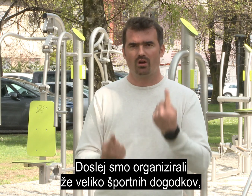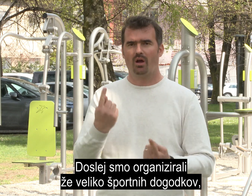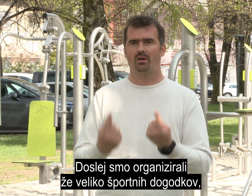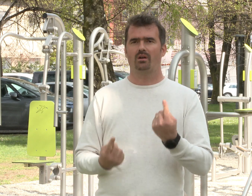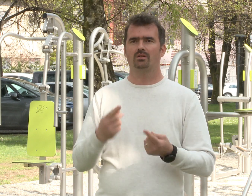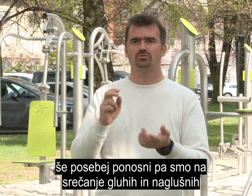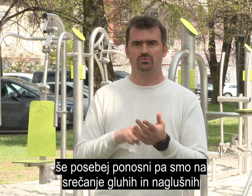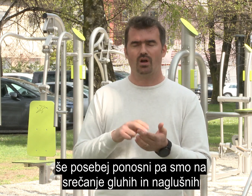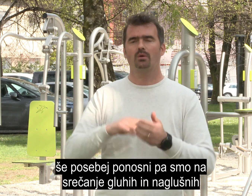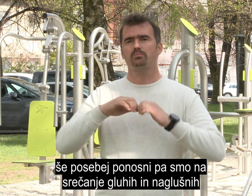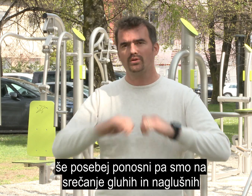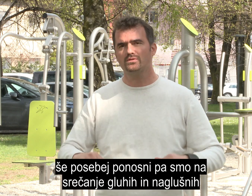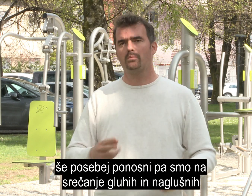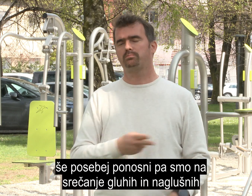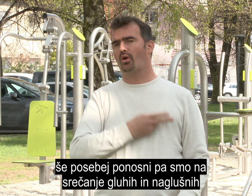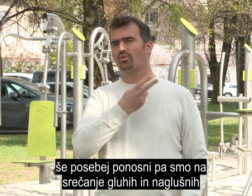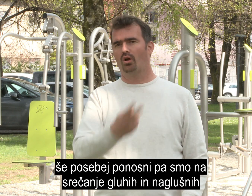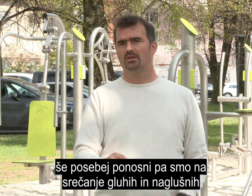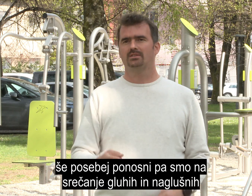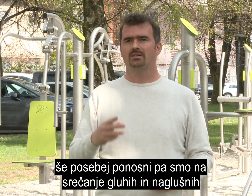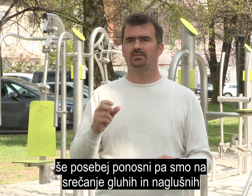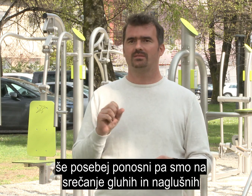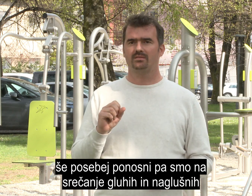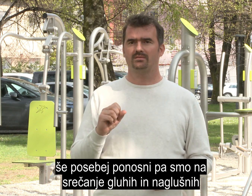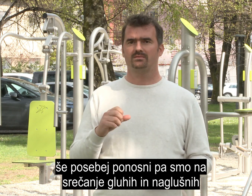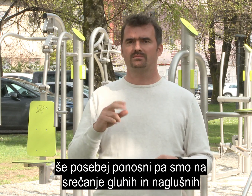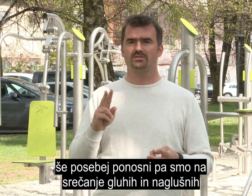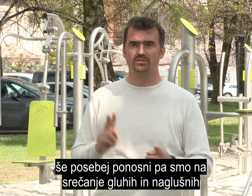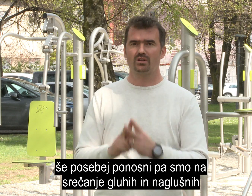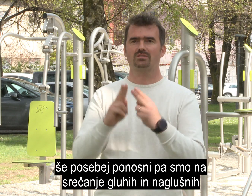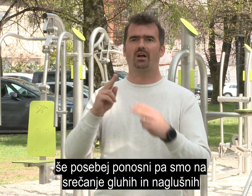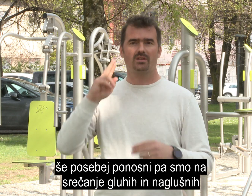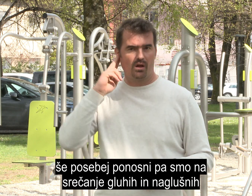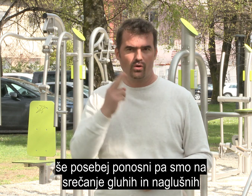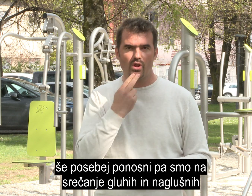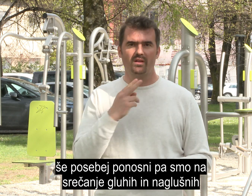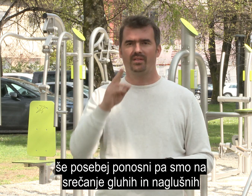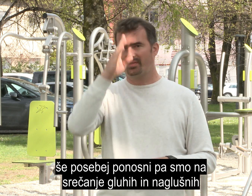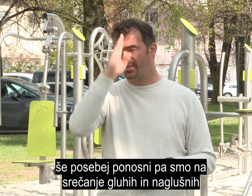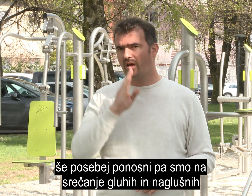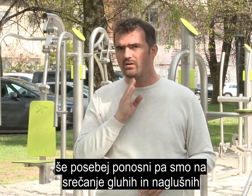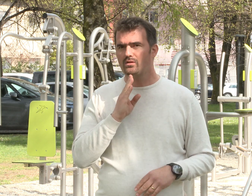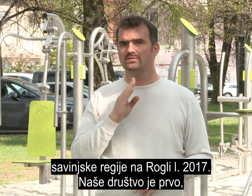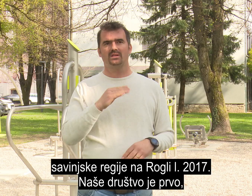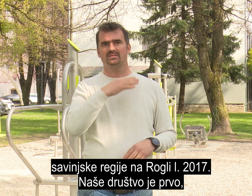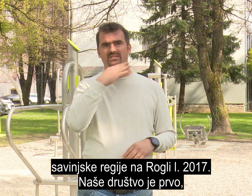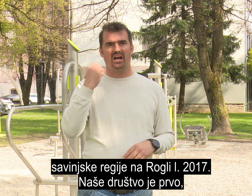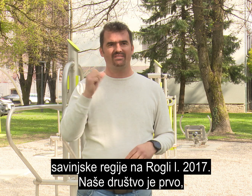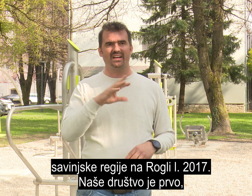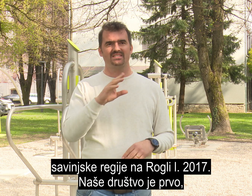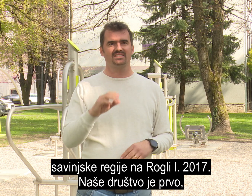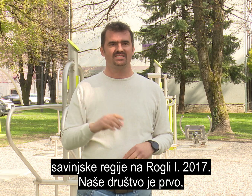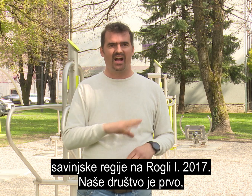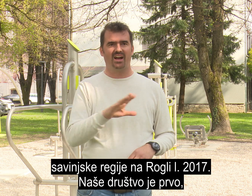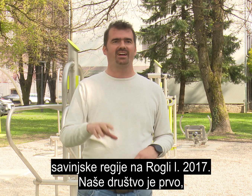Še posebej ponosni pa smo na srečanje gluhih in naglušnih Savinjske regije